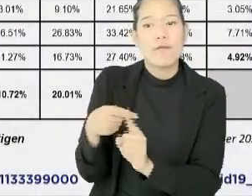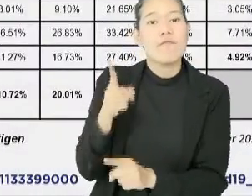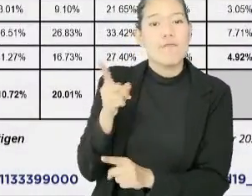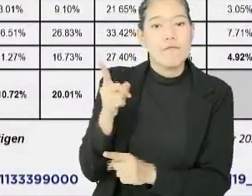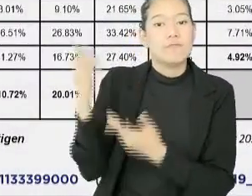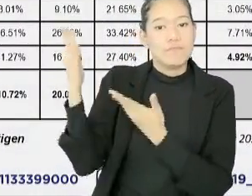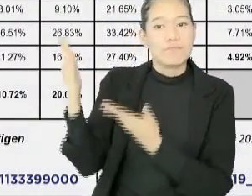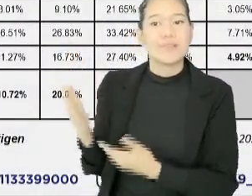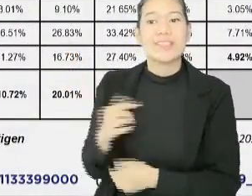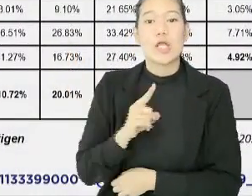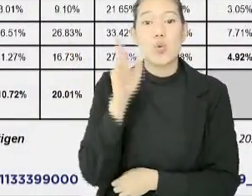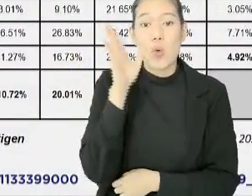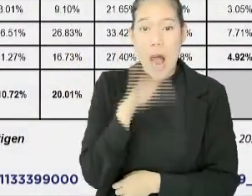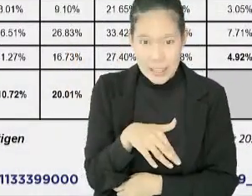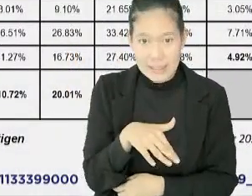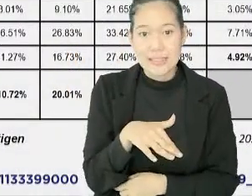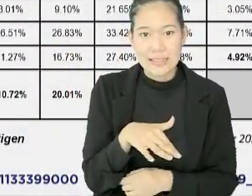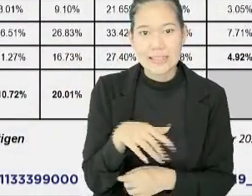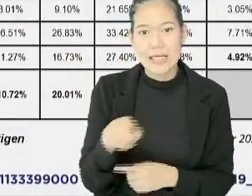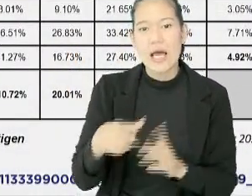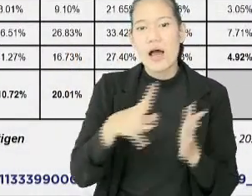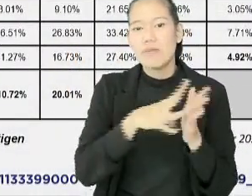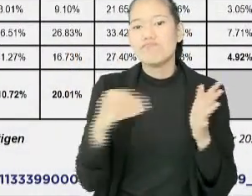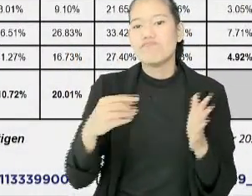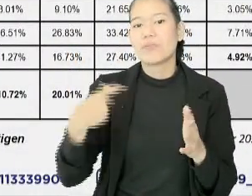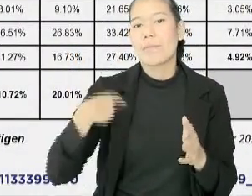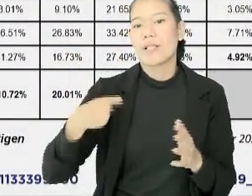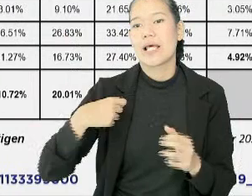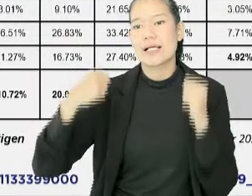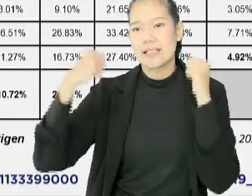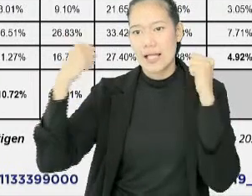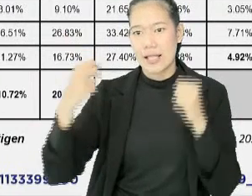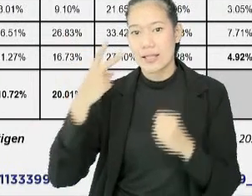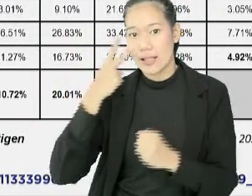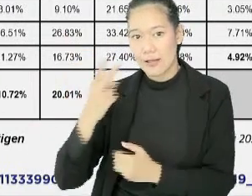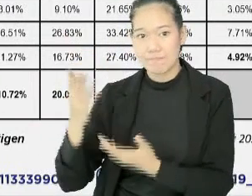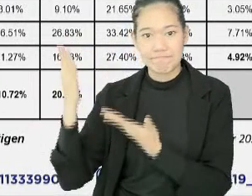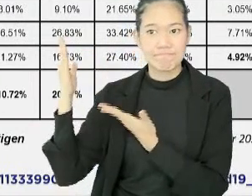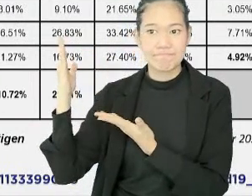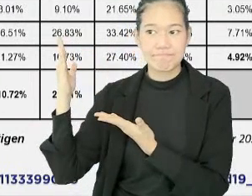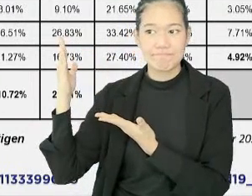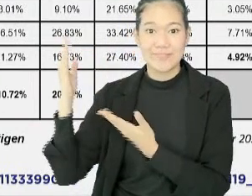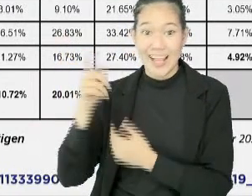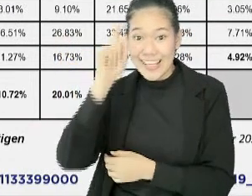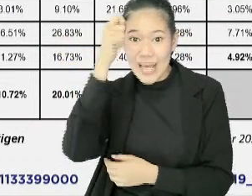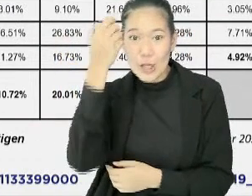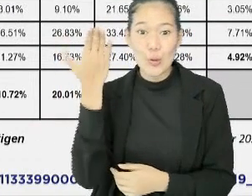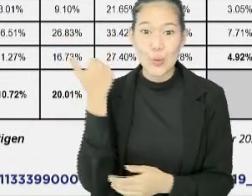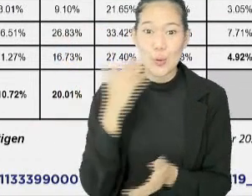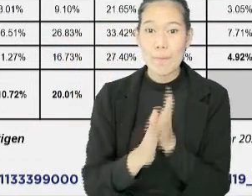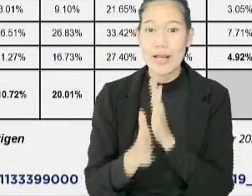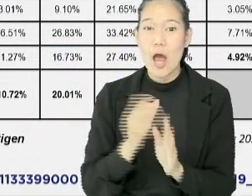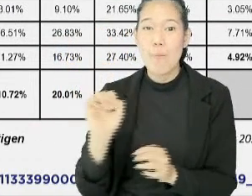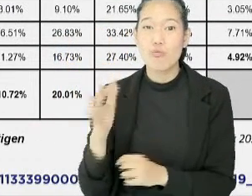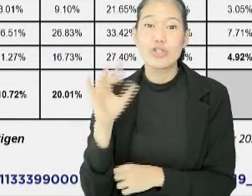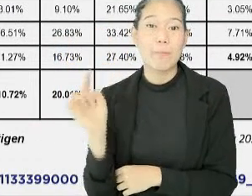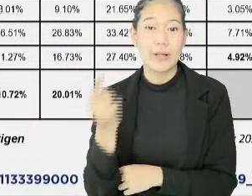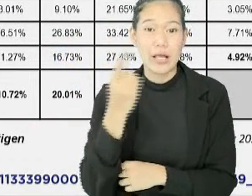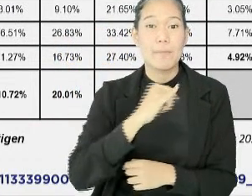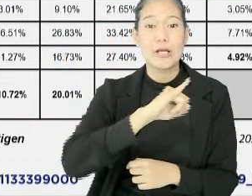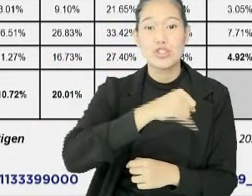secara harian didapatkan dari Kementerian Kesehatan bisa kita lihat dokter Lula Ingatkan ketika first wife